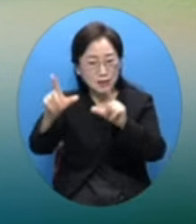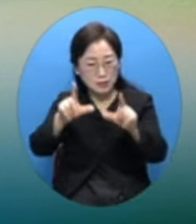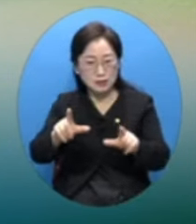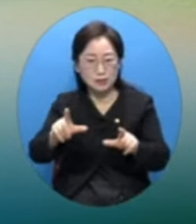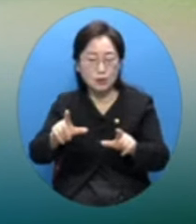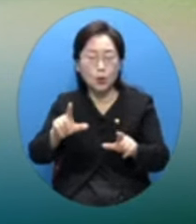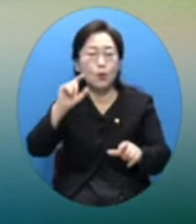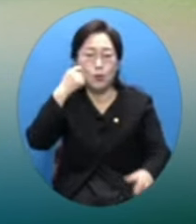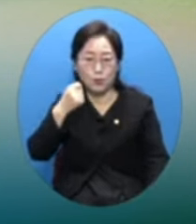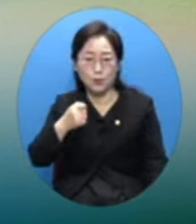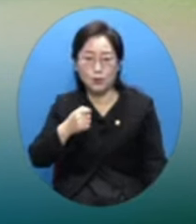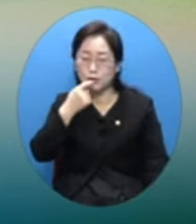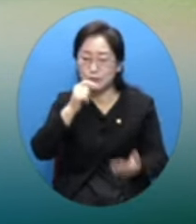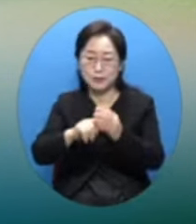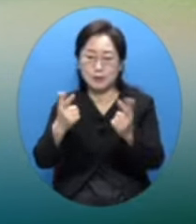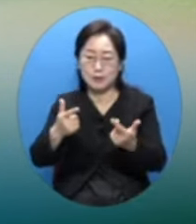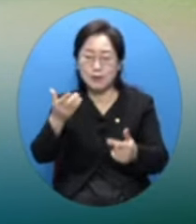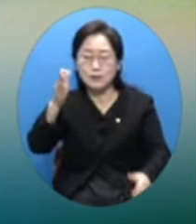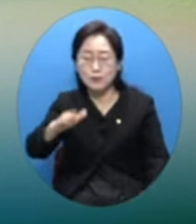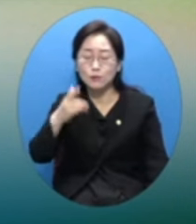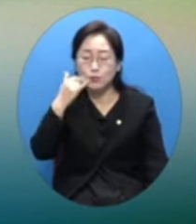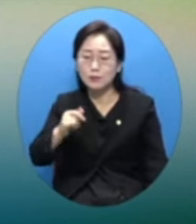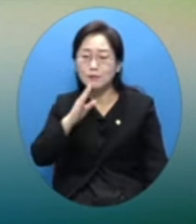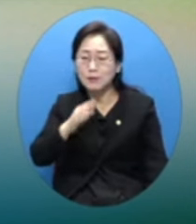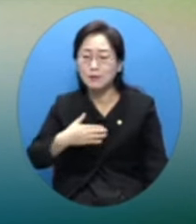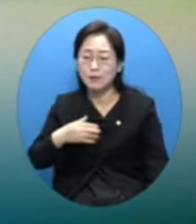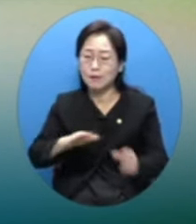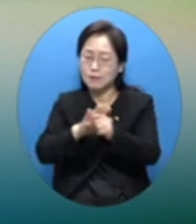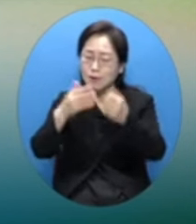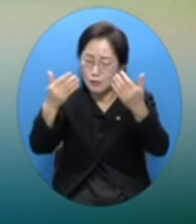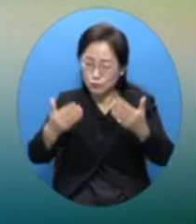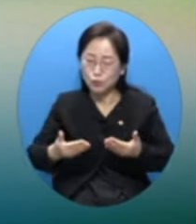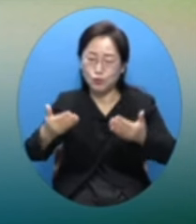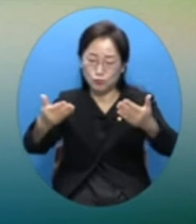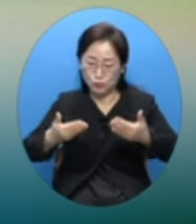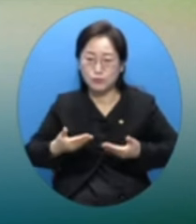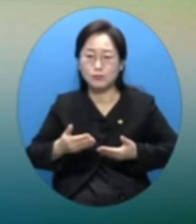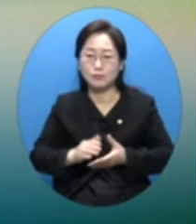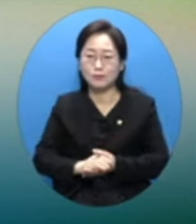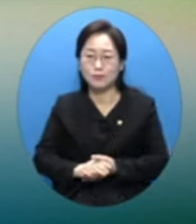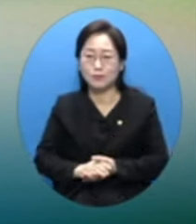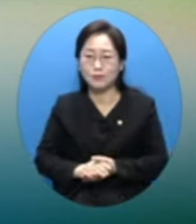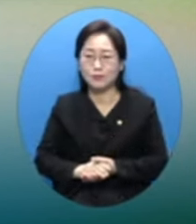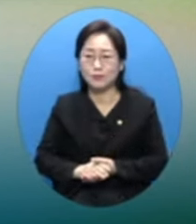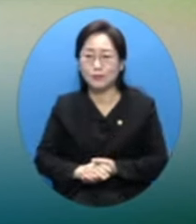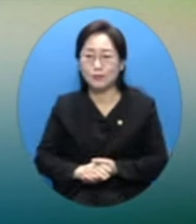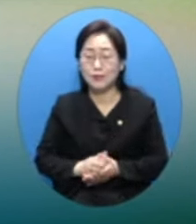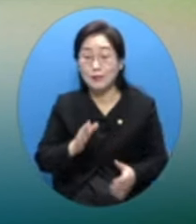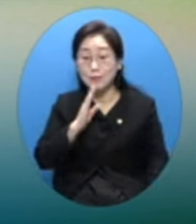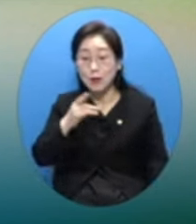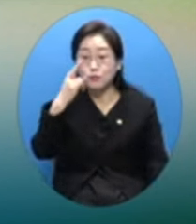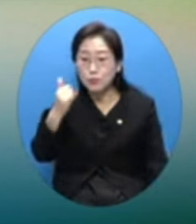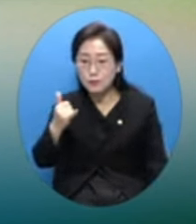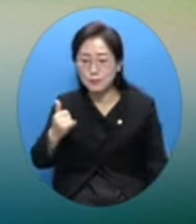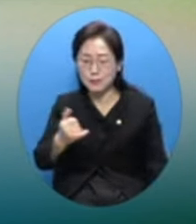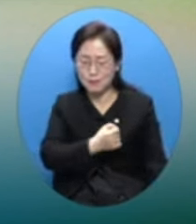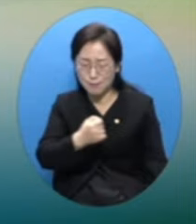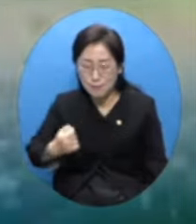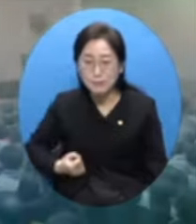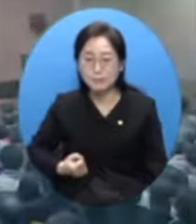정도입니다 그분들은 정말로 저를 많이 사랑해 주셨습니다 정말로 부모님들이